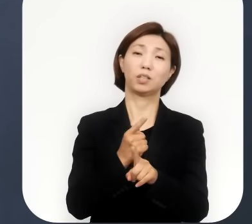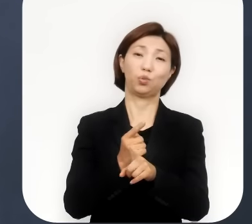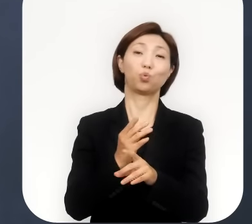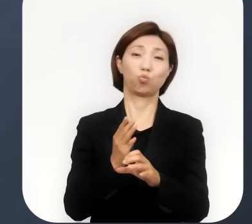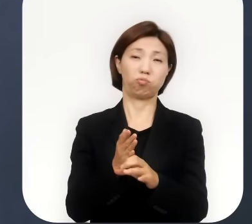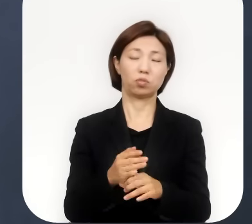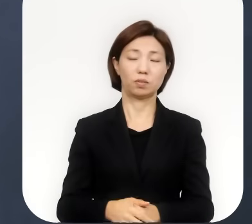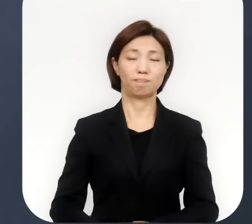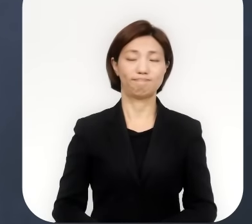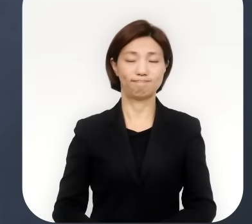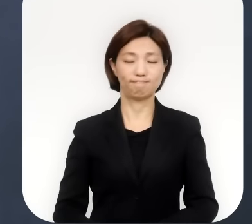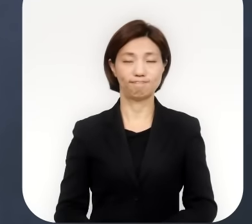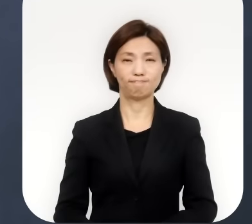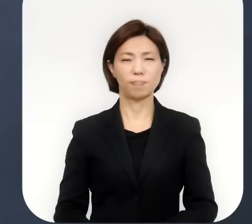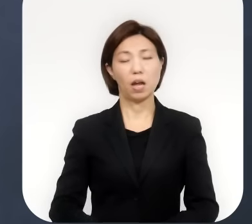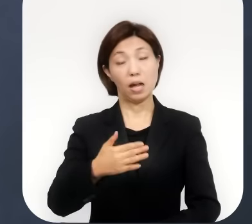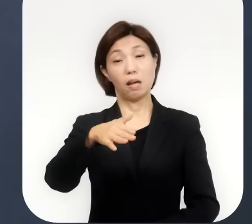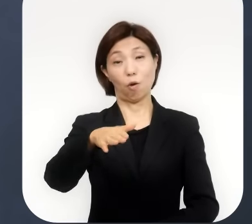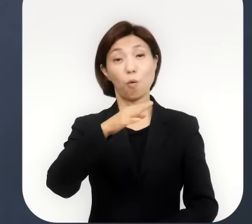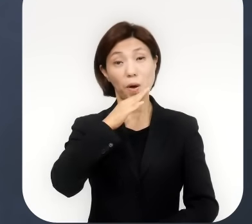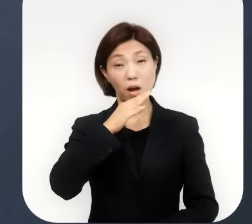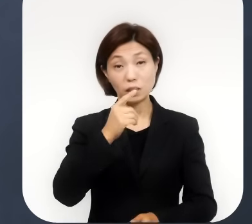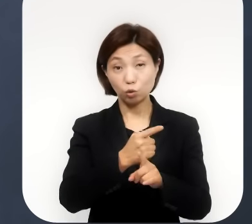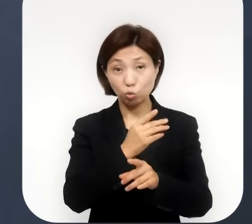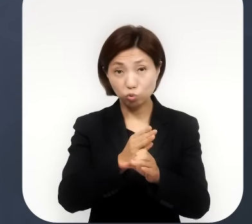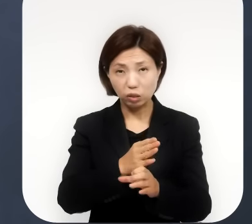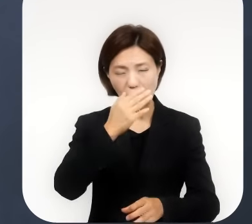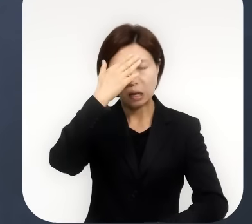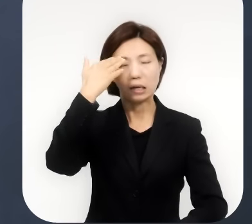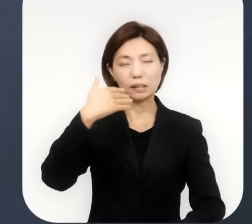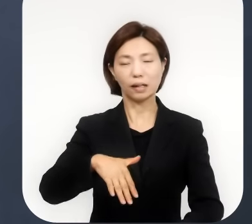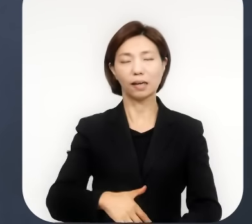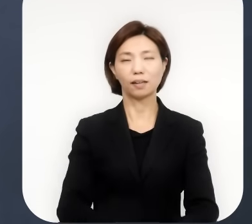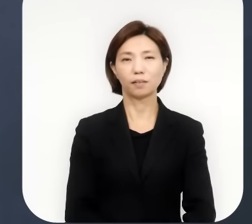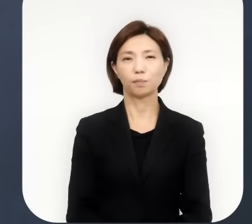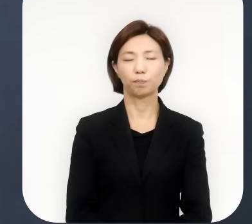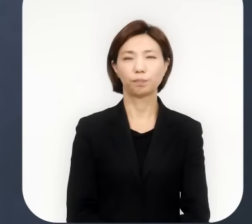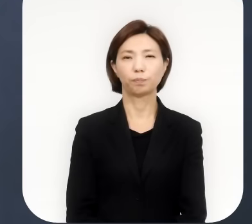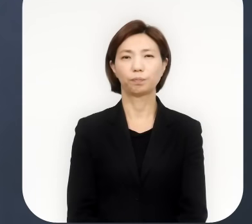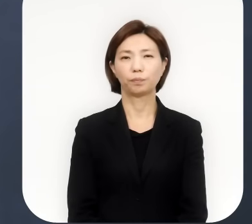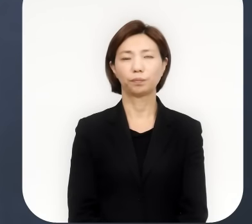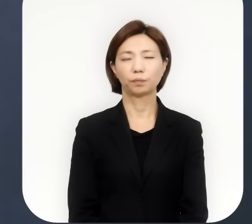있었습니다 아 받고 있었어요 아이고 다행히 그렇다면 다행히